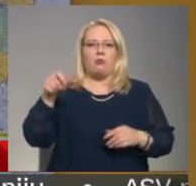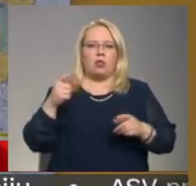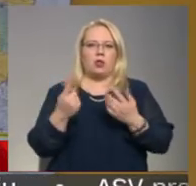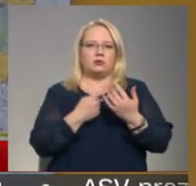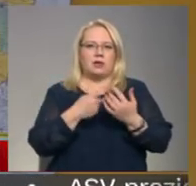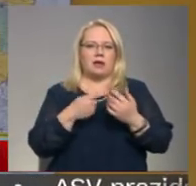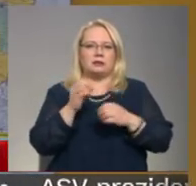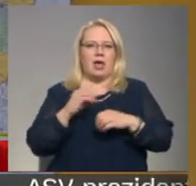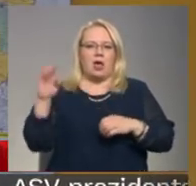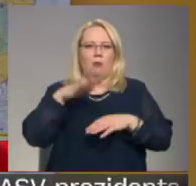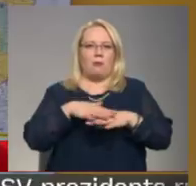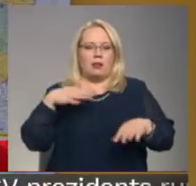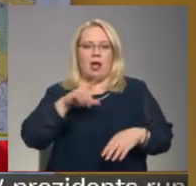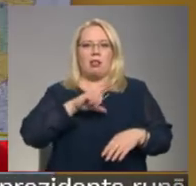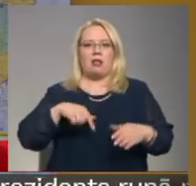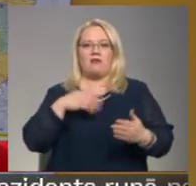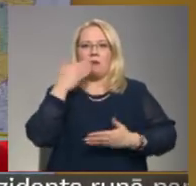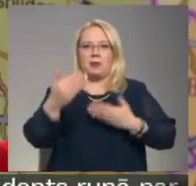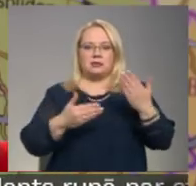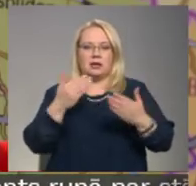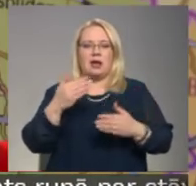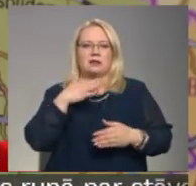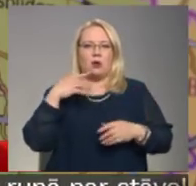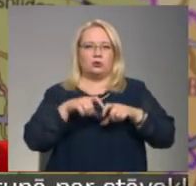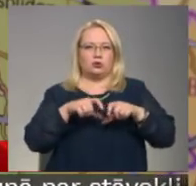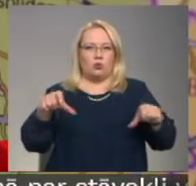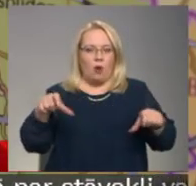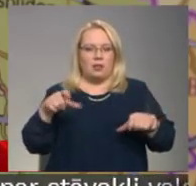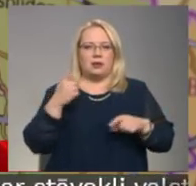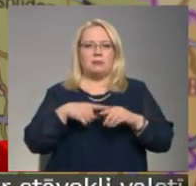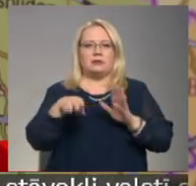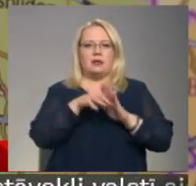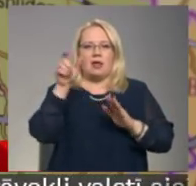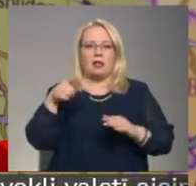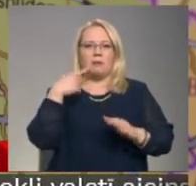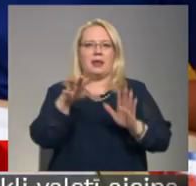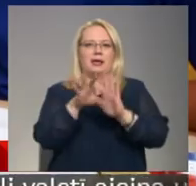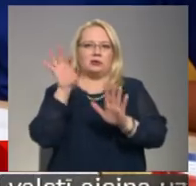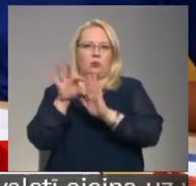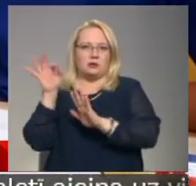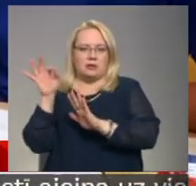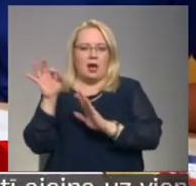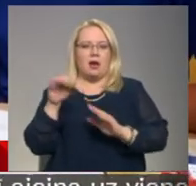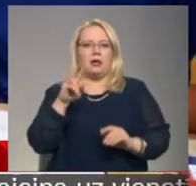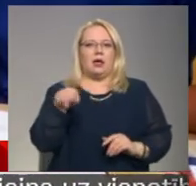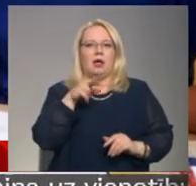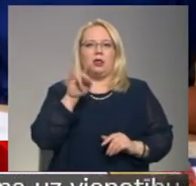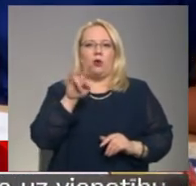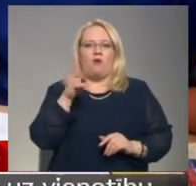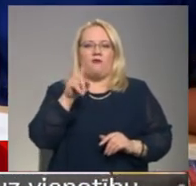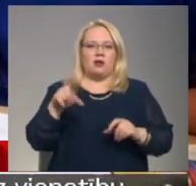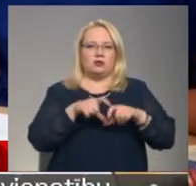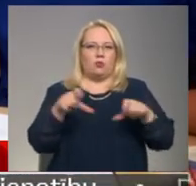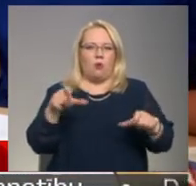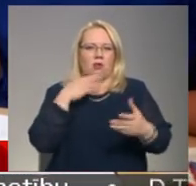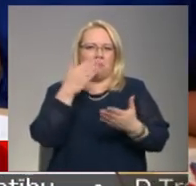parlamentā. Tā kā Latvijā tam piesakās vairāk skolu, tad dalībnieces tika noteikts elektroniskā izlozē. Druvas vidusskola konkursam